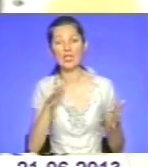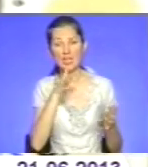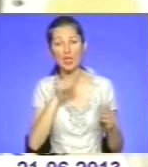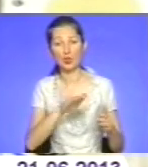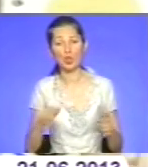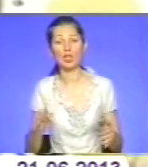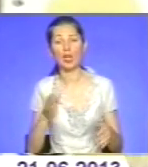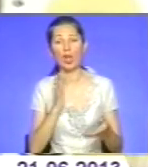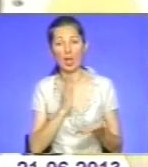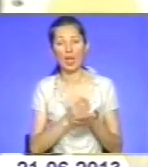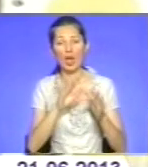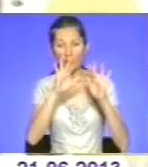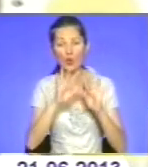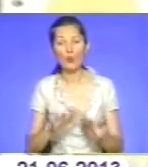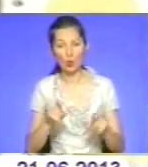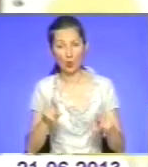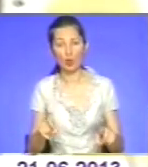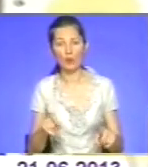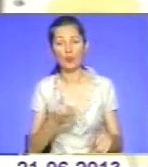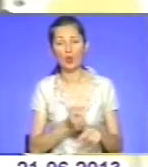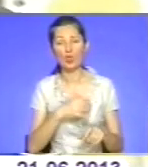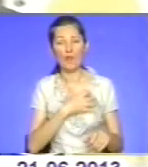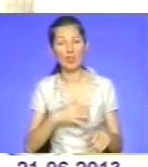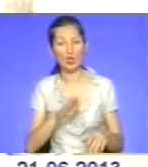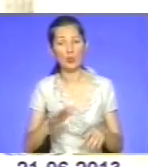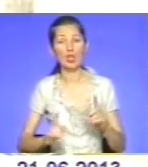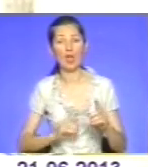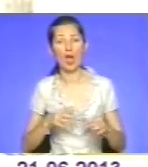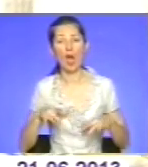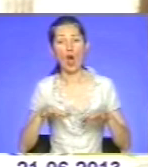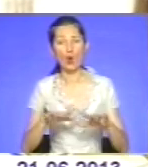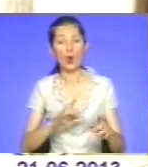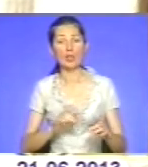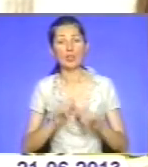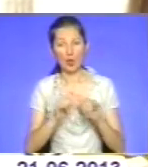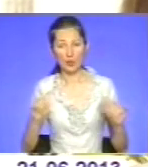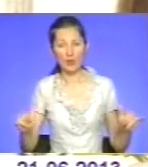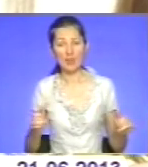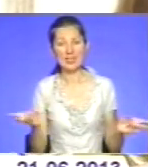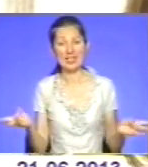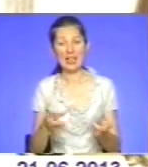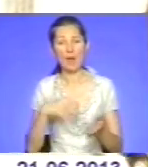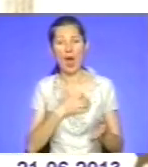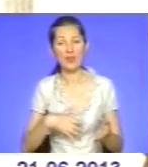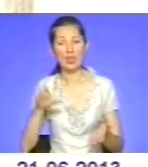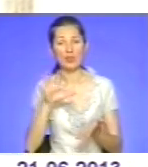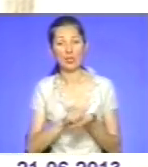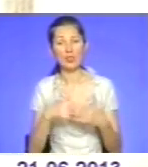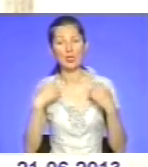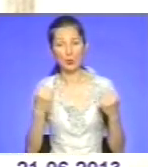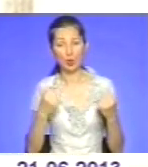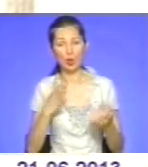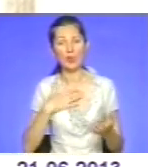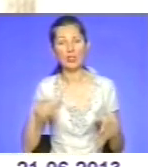комп'ютером. Дуже важливо, щоб діти рухали, щоб розвивалися. Для цього, звісно, важливо займатися спортом. Сподіваюсь, наша співпраця із